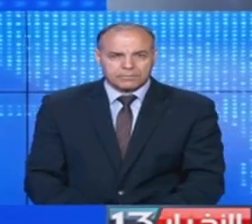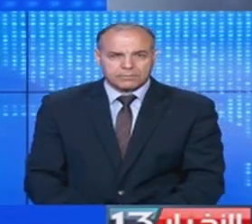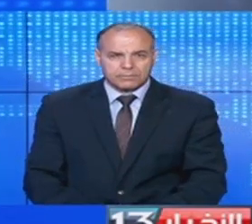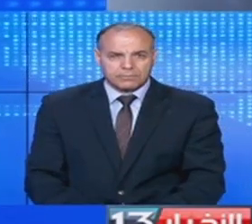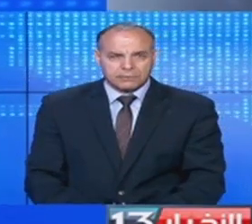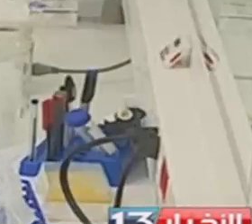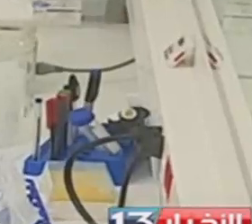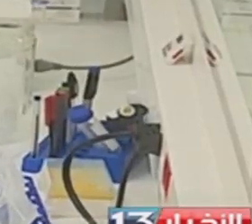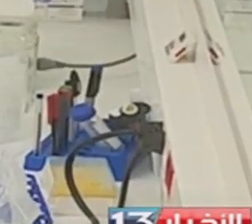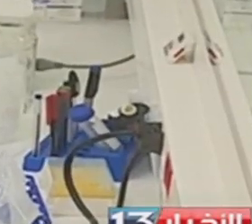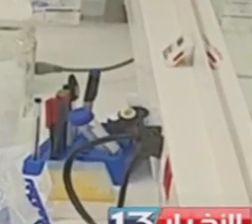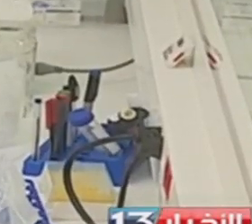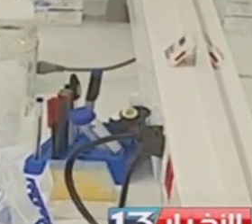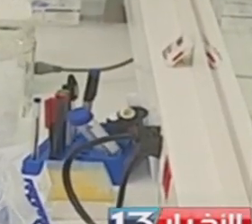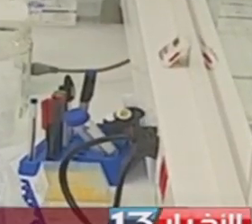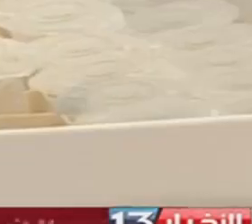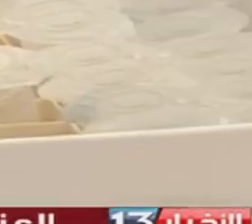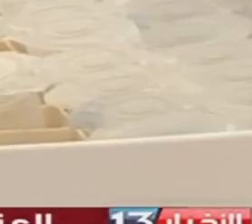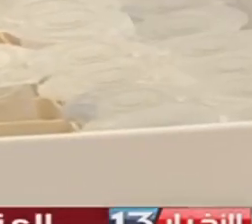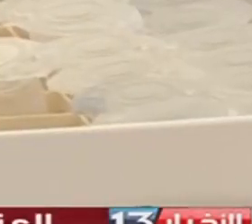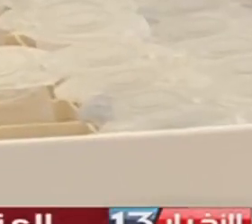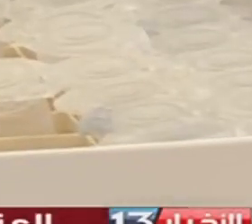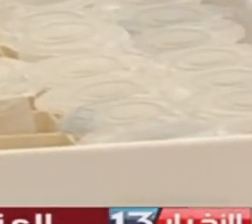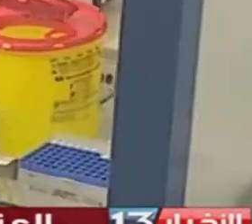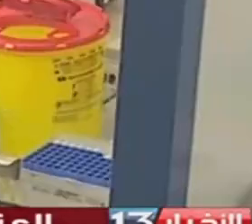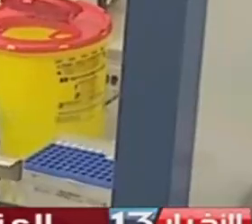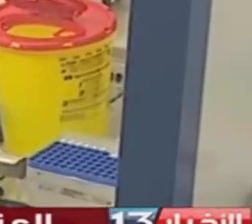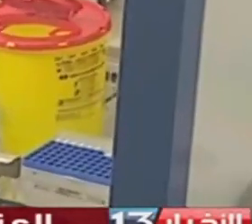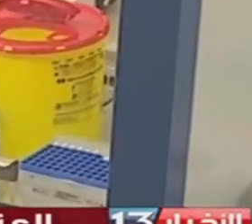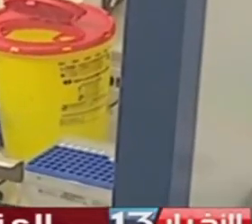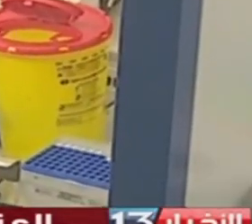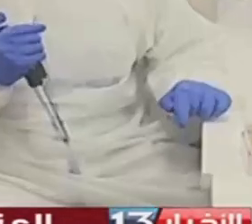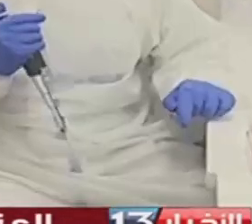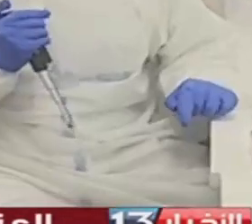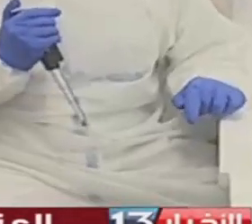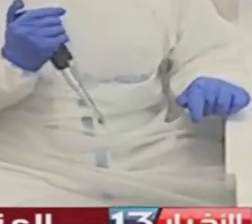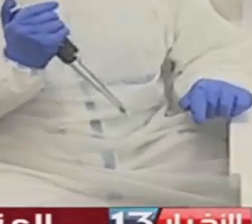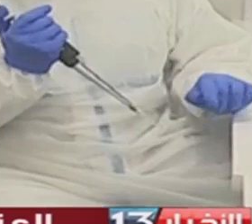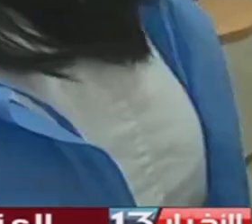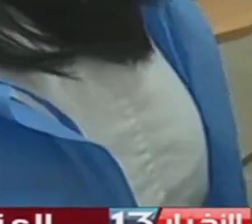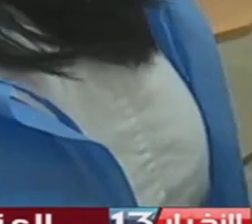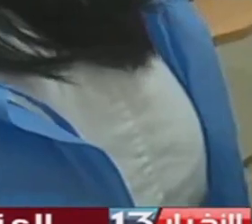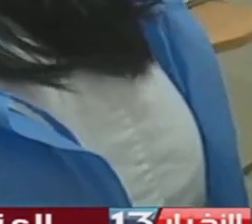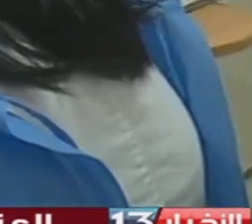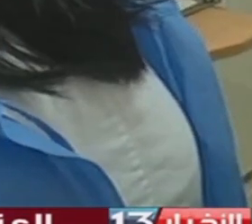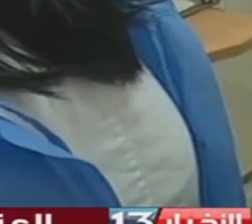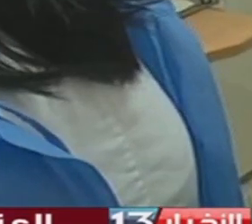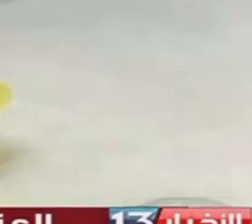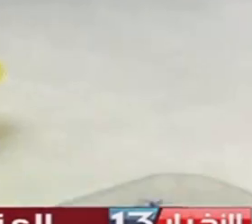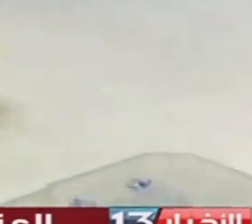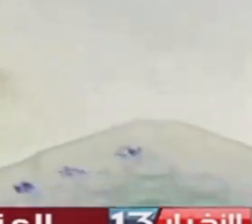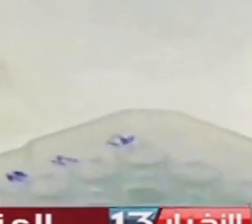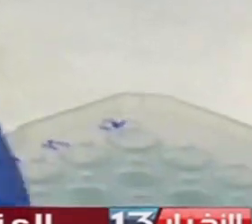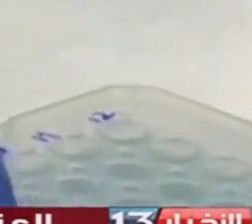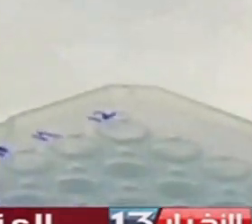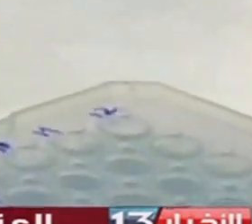فيها. إصابة جديدة مؤكدة بفيروس كورونا لمقيم بأحد مراكز الحجر الصحي بالمهدية، ونتائج سلبية